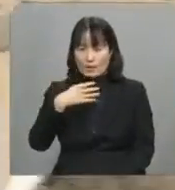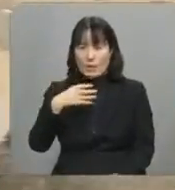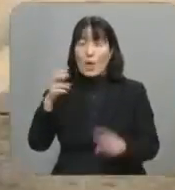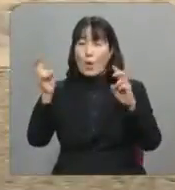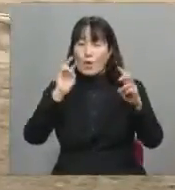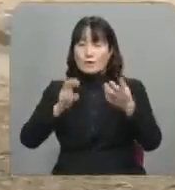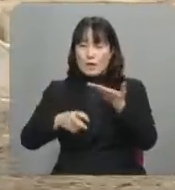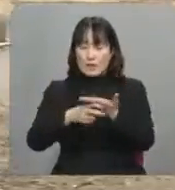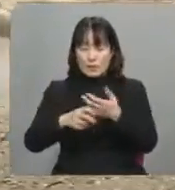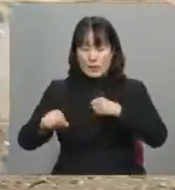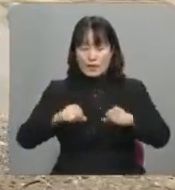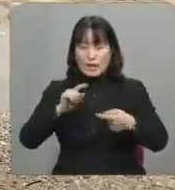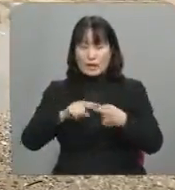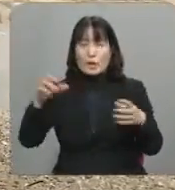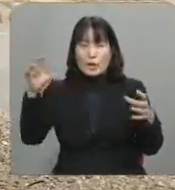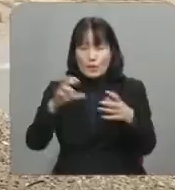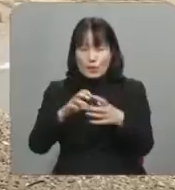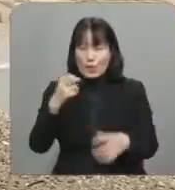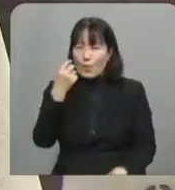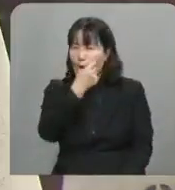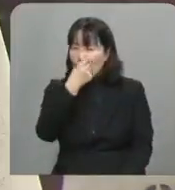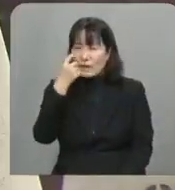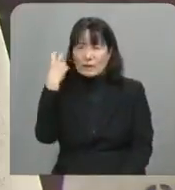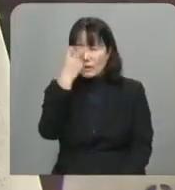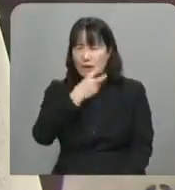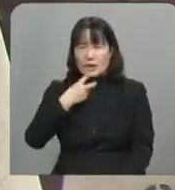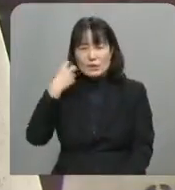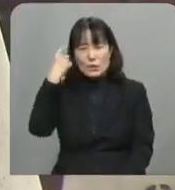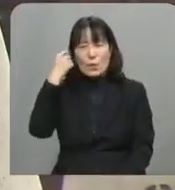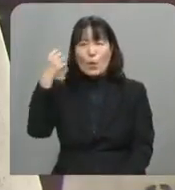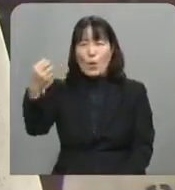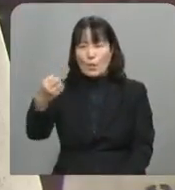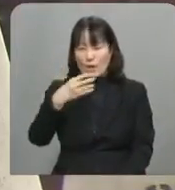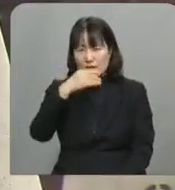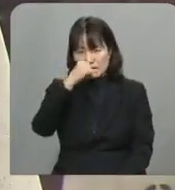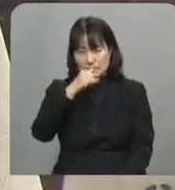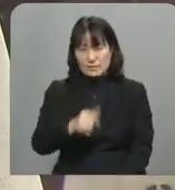여부를 종합적으로 살펴보겠다고 밝혔습니다. KBS 뉴스 정명구입니다.